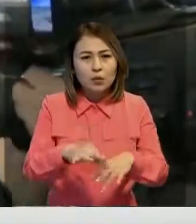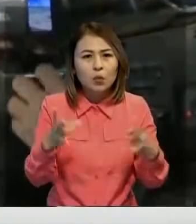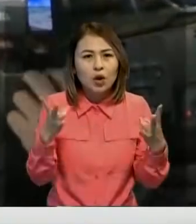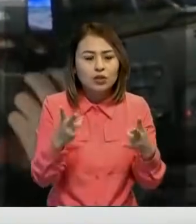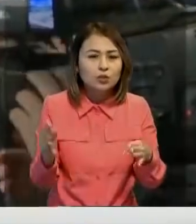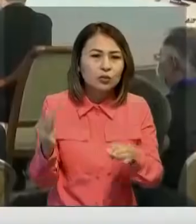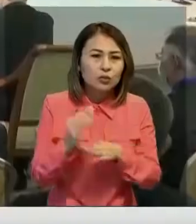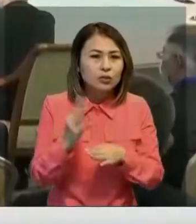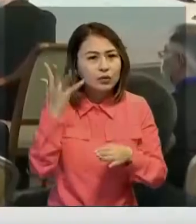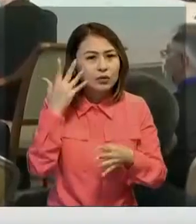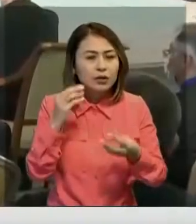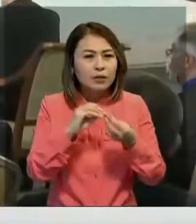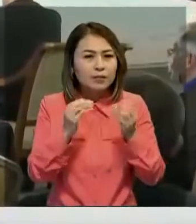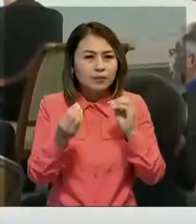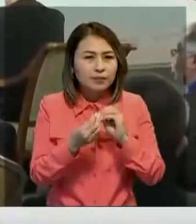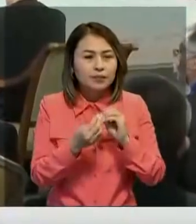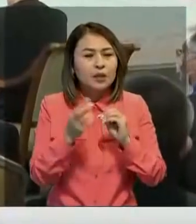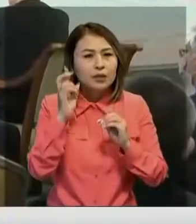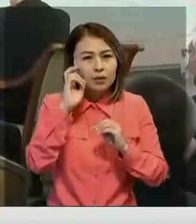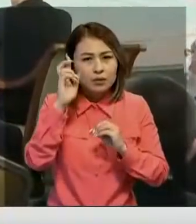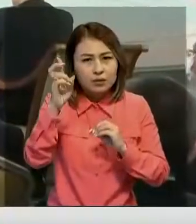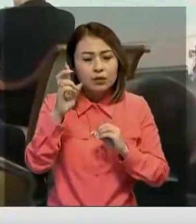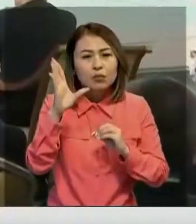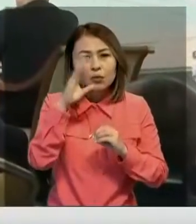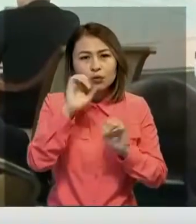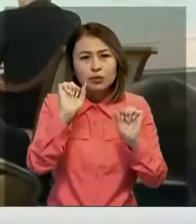Осы тұрғыдан келгенде кейбір елдер бұл